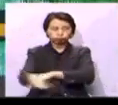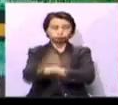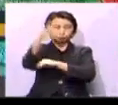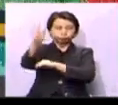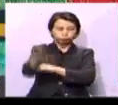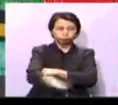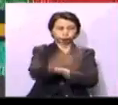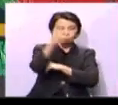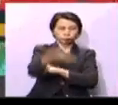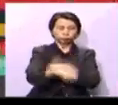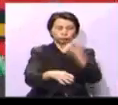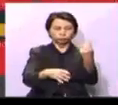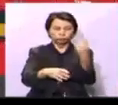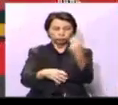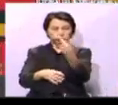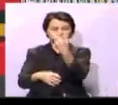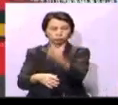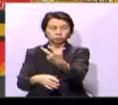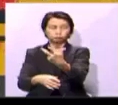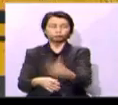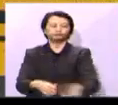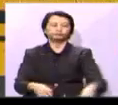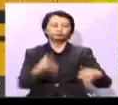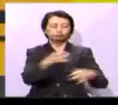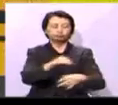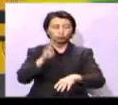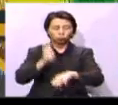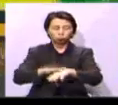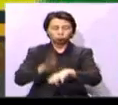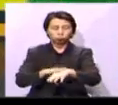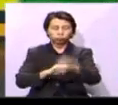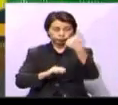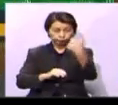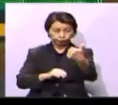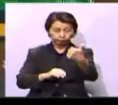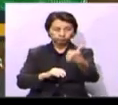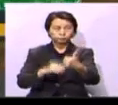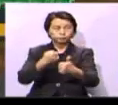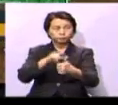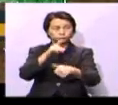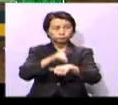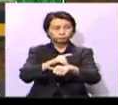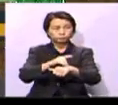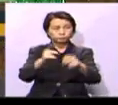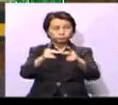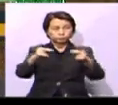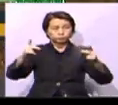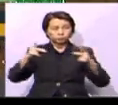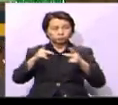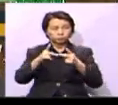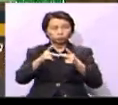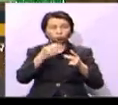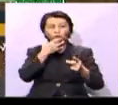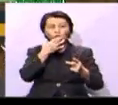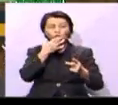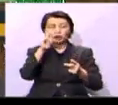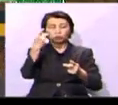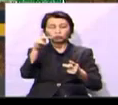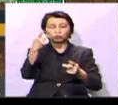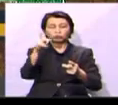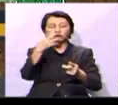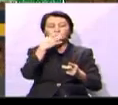kategori pertama, kedua dan juga di ketiga. Dan amaran kategori pertama dikeluarkan bagi kawasan yang diloretkan dengan warna